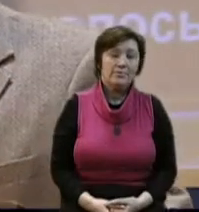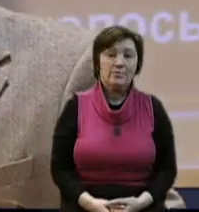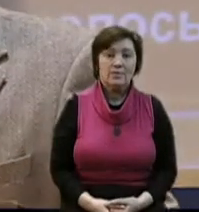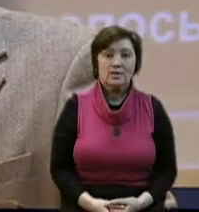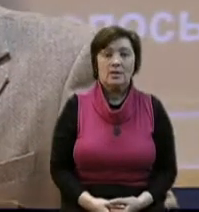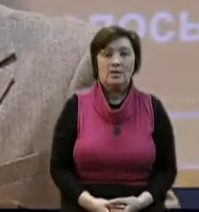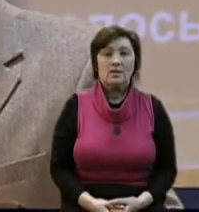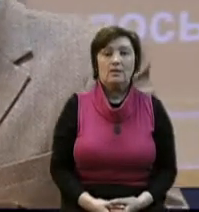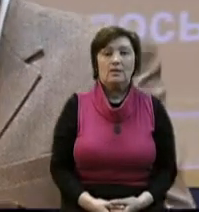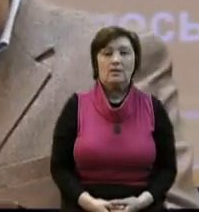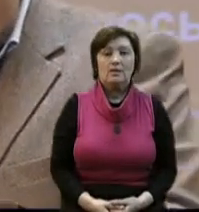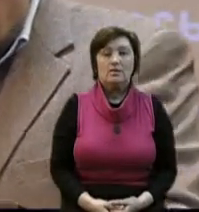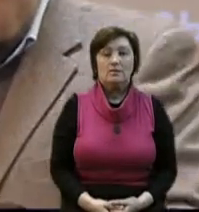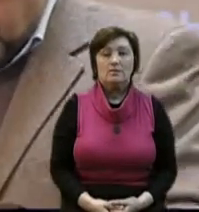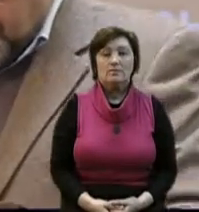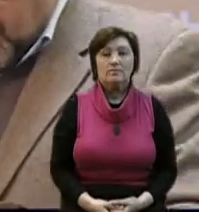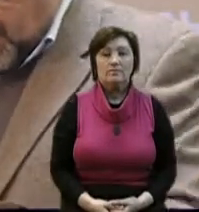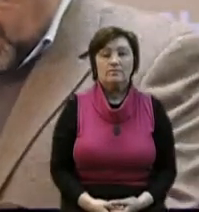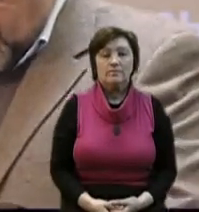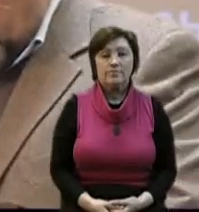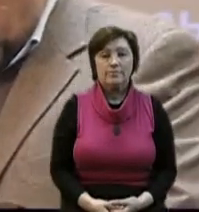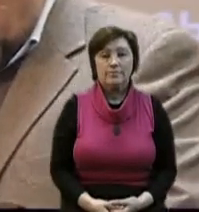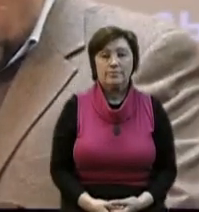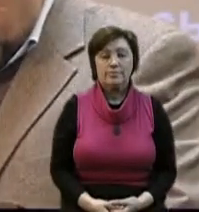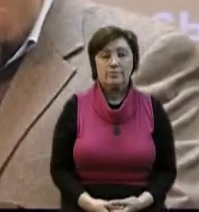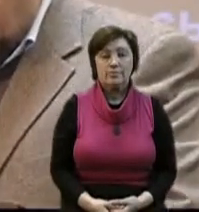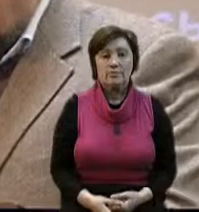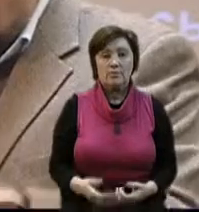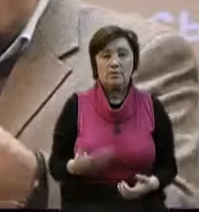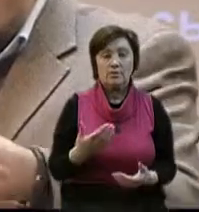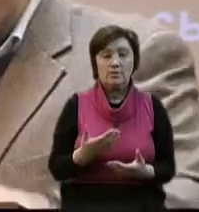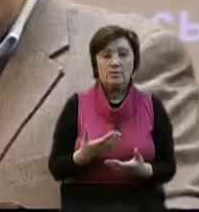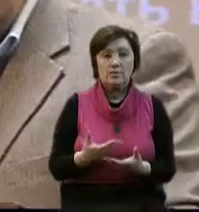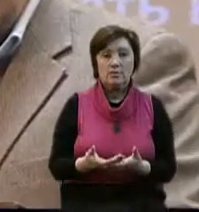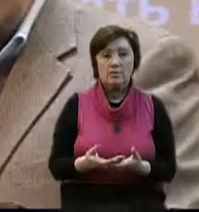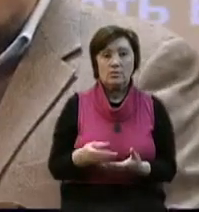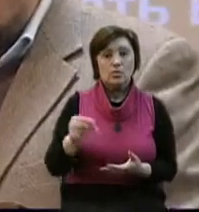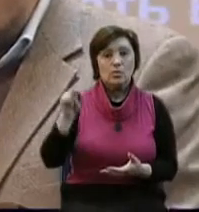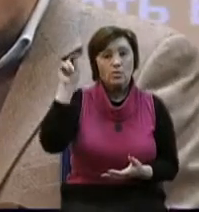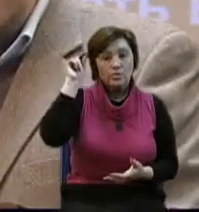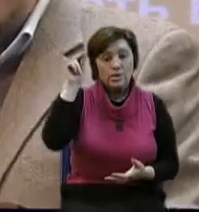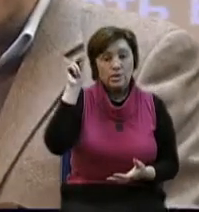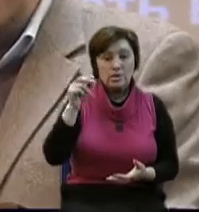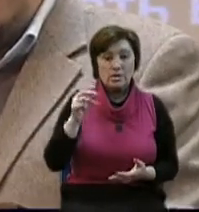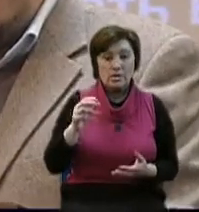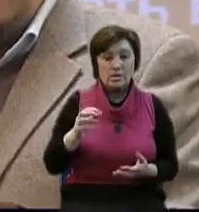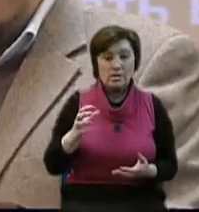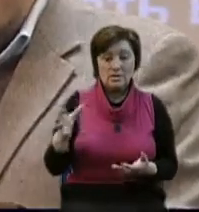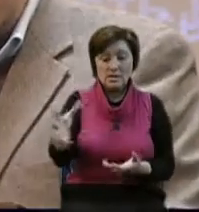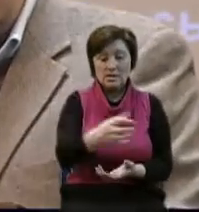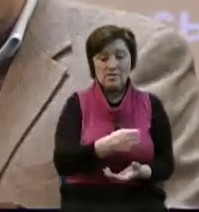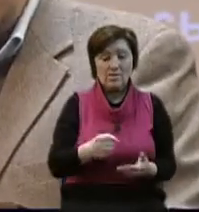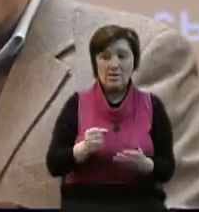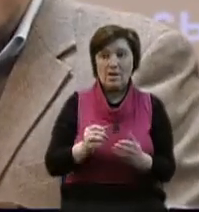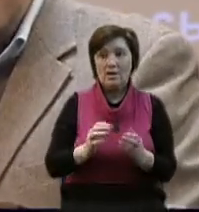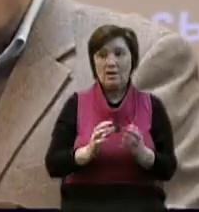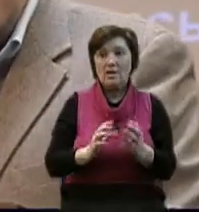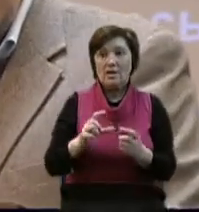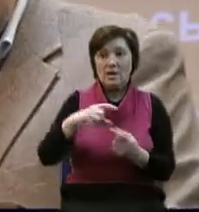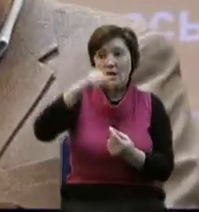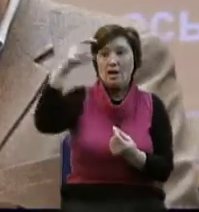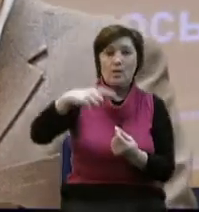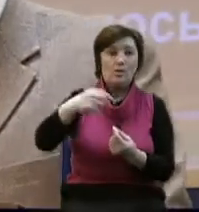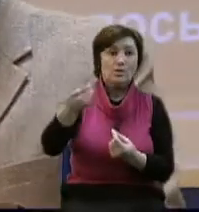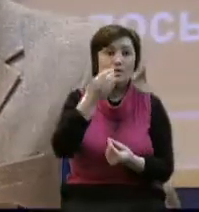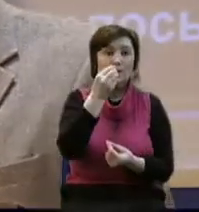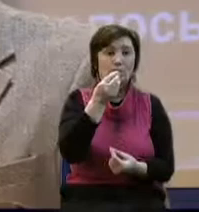засеянными полями в субботу. И вот, вот ученики Его начали срывать колосья и есть.